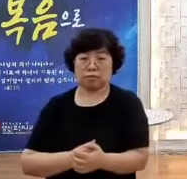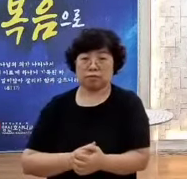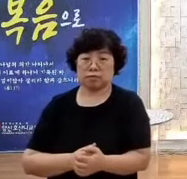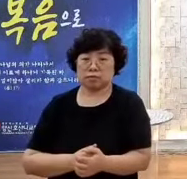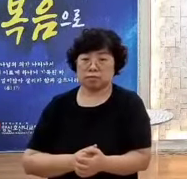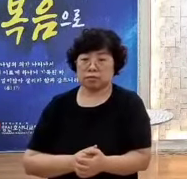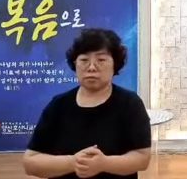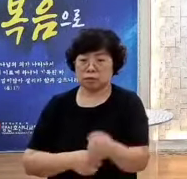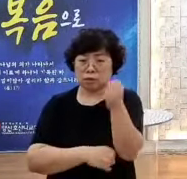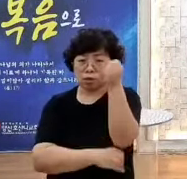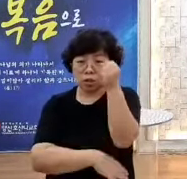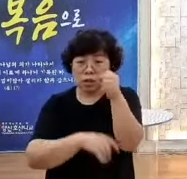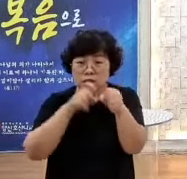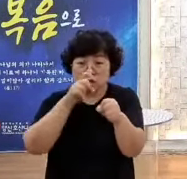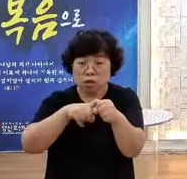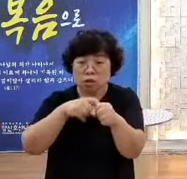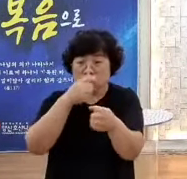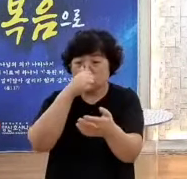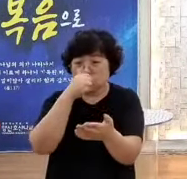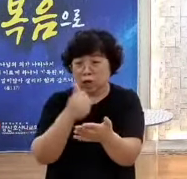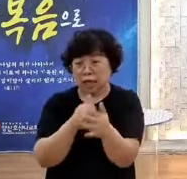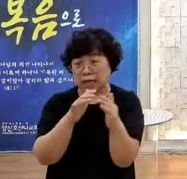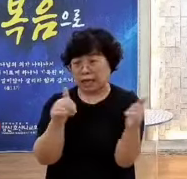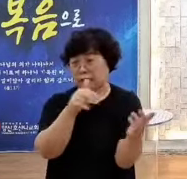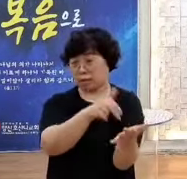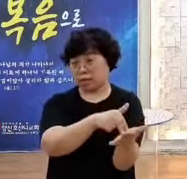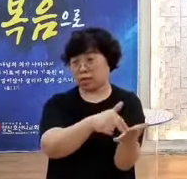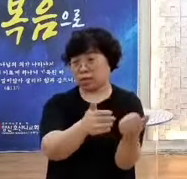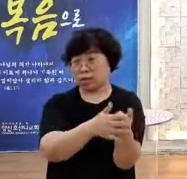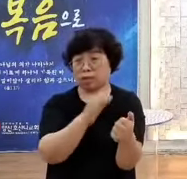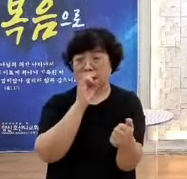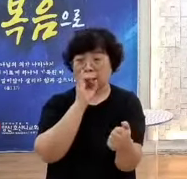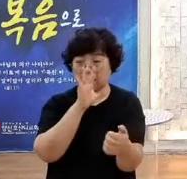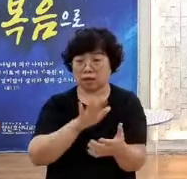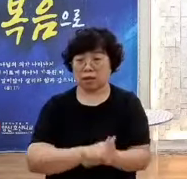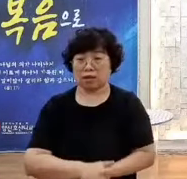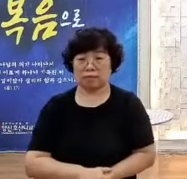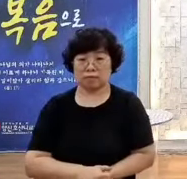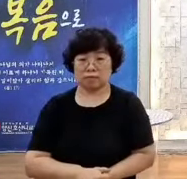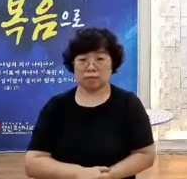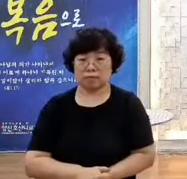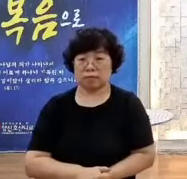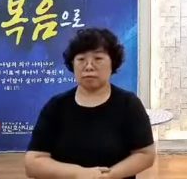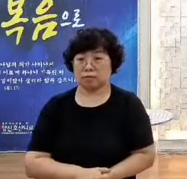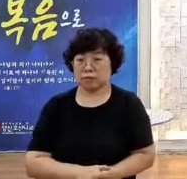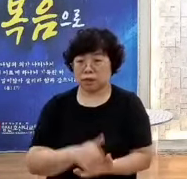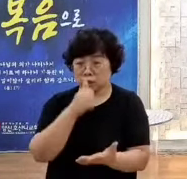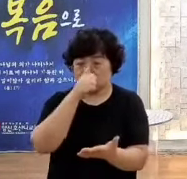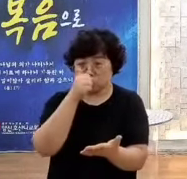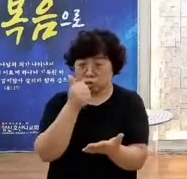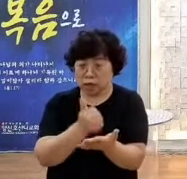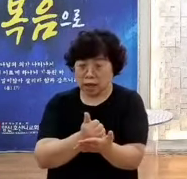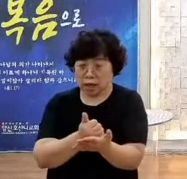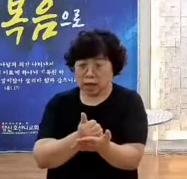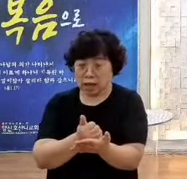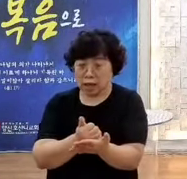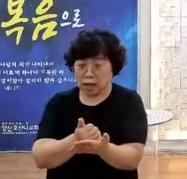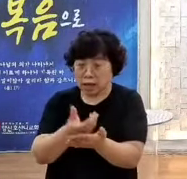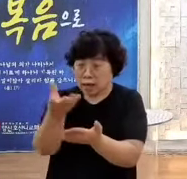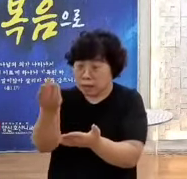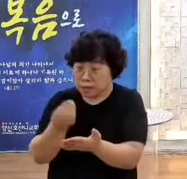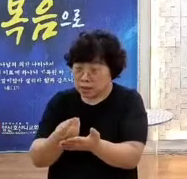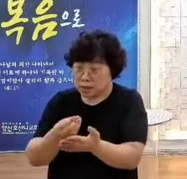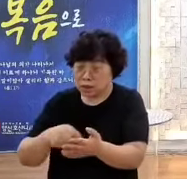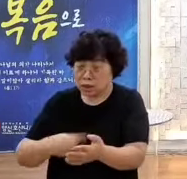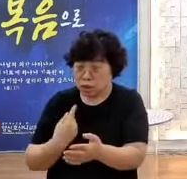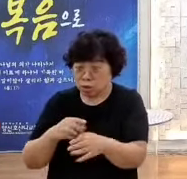나는 죄인일 뿐이다 라는 것을 알 뿐이죠. 고백할 뿐이죠. 그래서 이 죄의 빚은 우리 힘으로는